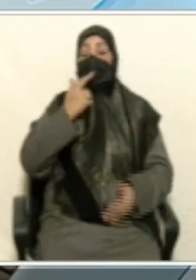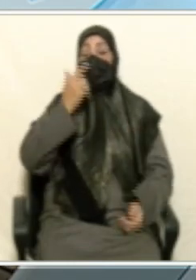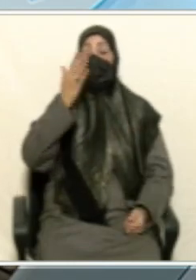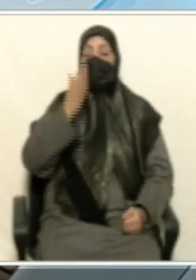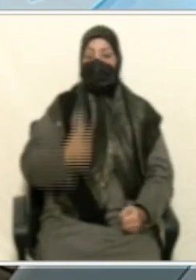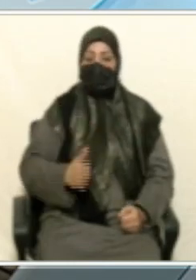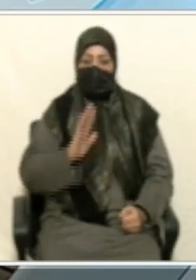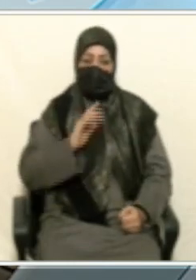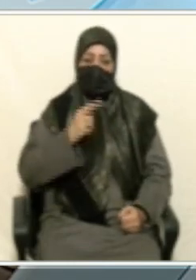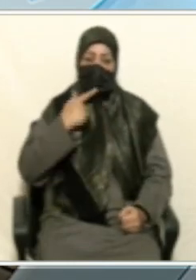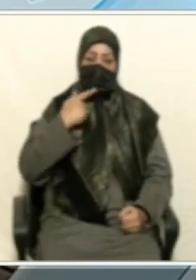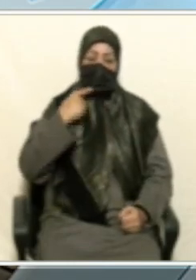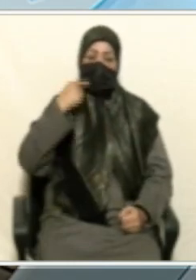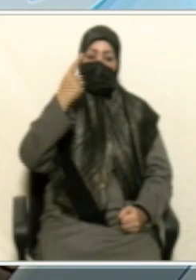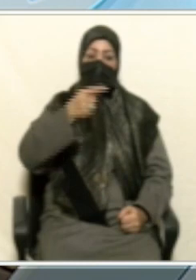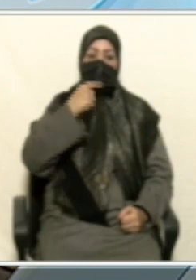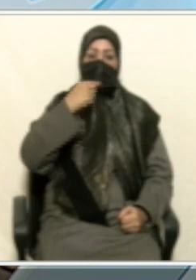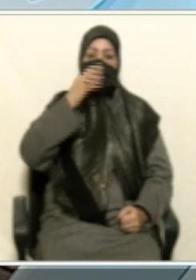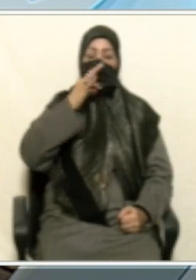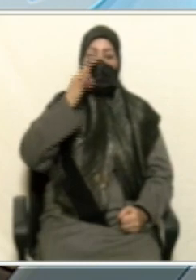فإن الله يعلمه.